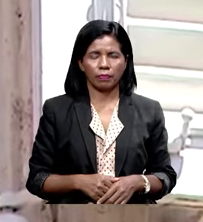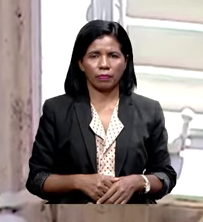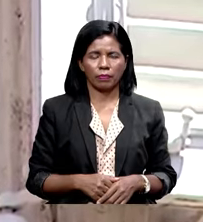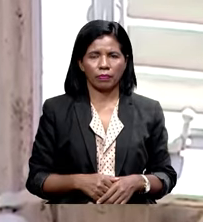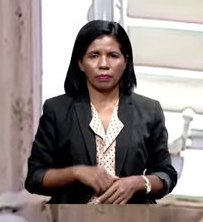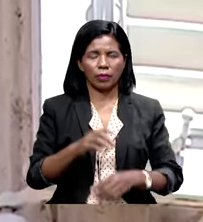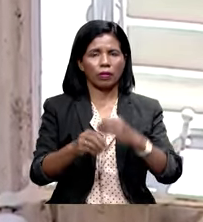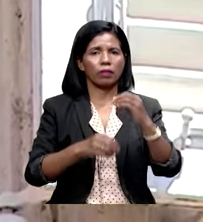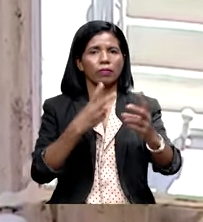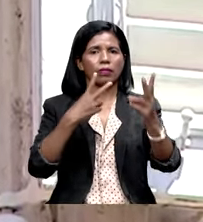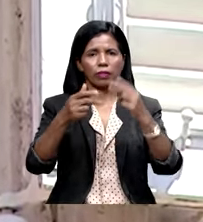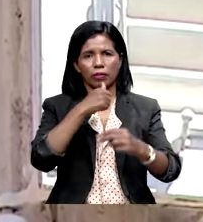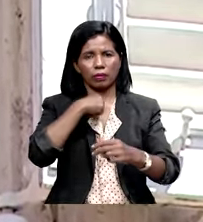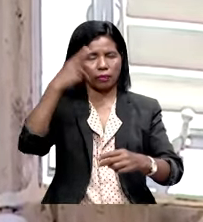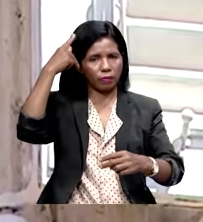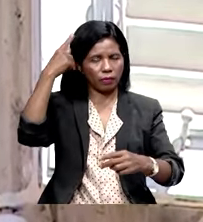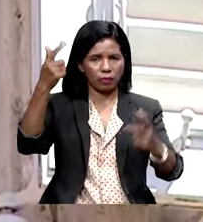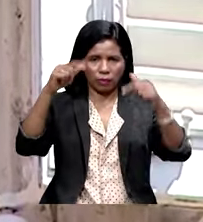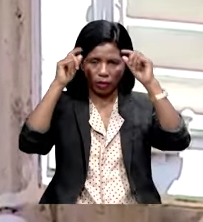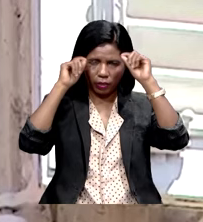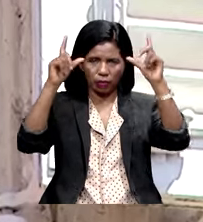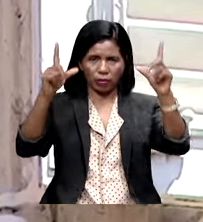rel visa Francis